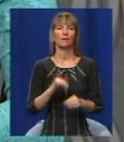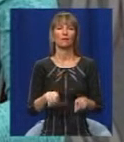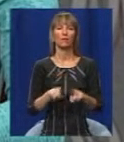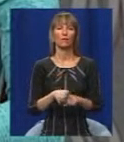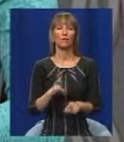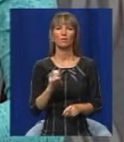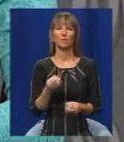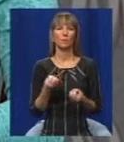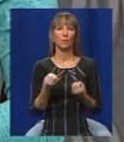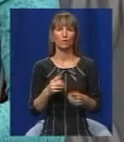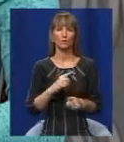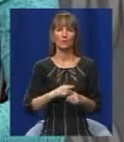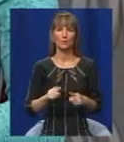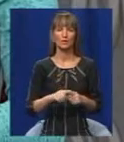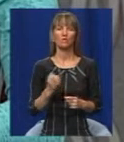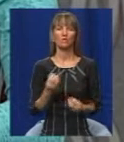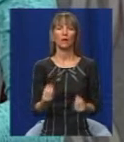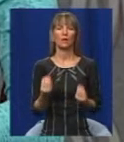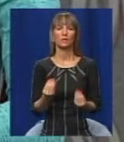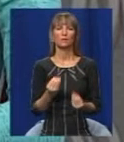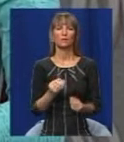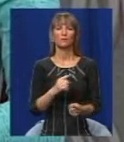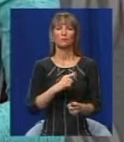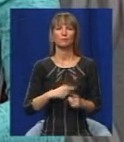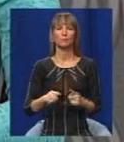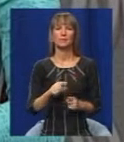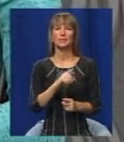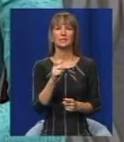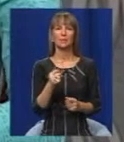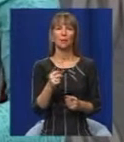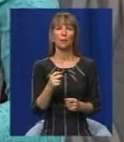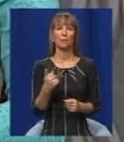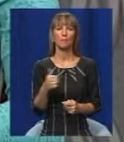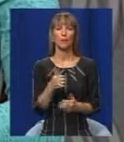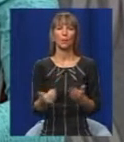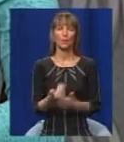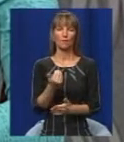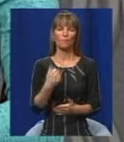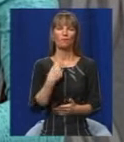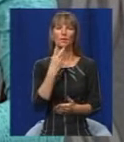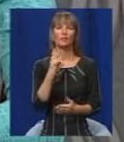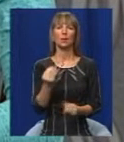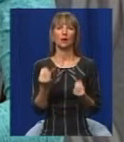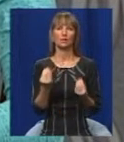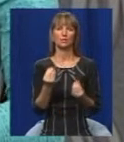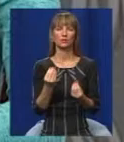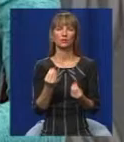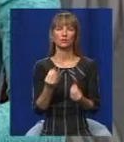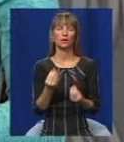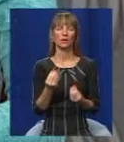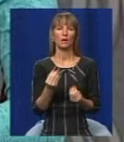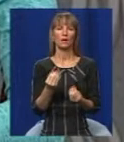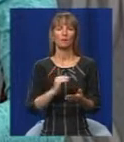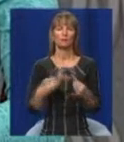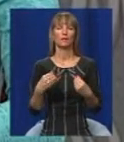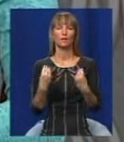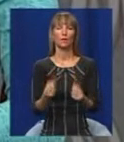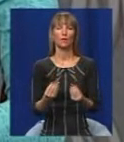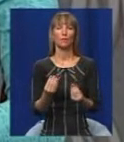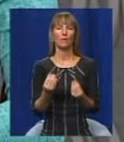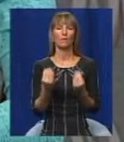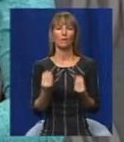якісно. Бо дуже багато в погоні за сенсації ми втрачаємо і не дивимося на якість матеріалу і подаємо недоброякісний матеріал. Тобто, от